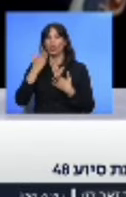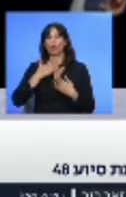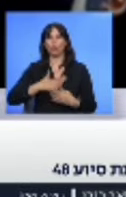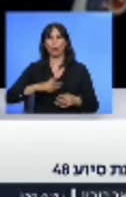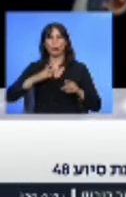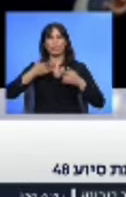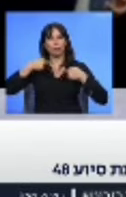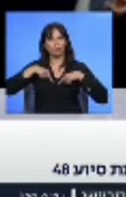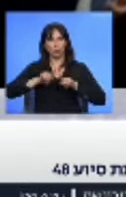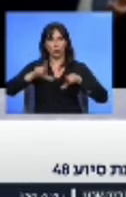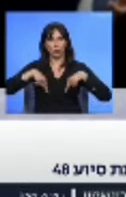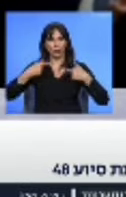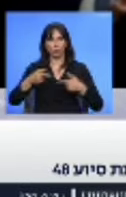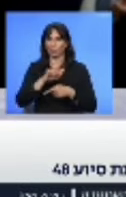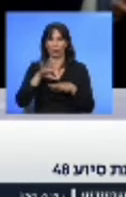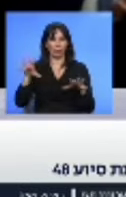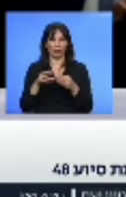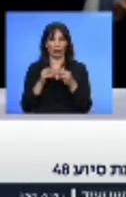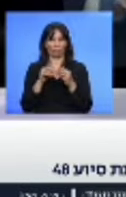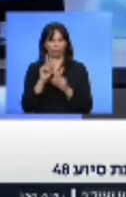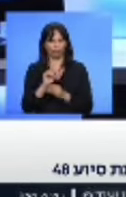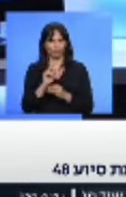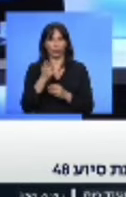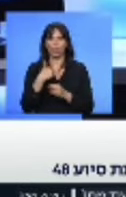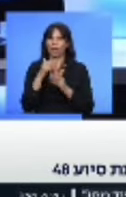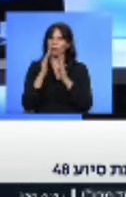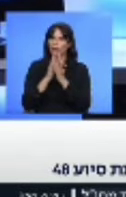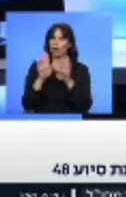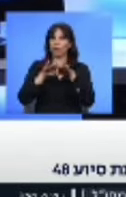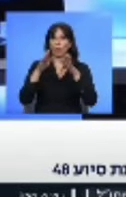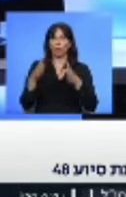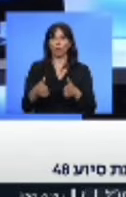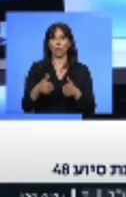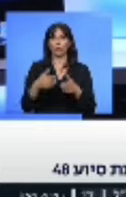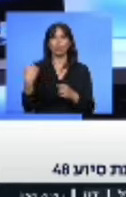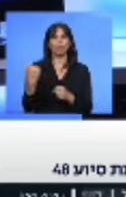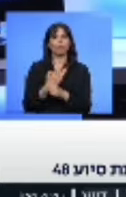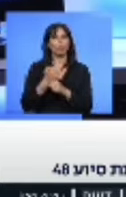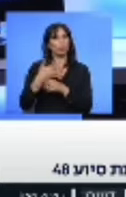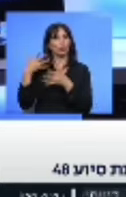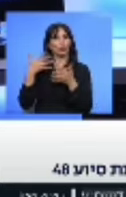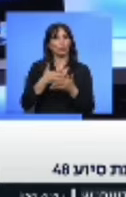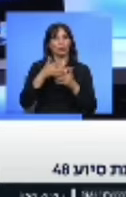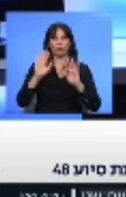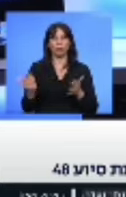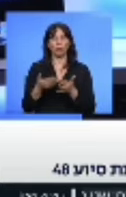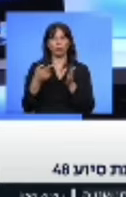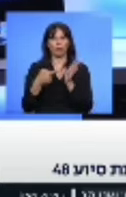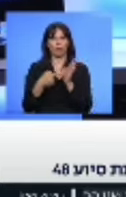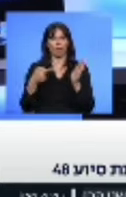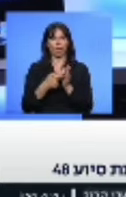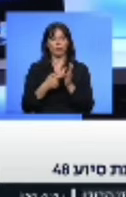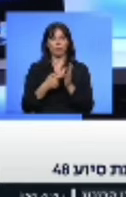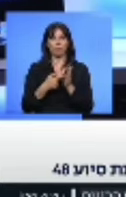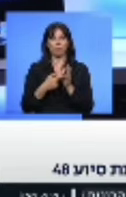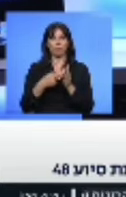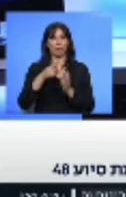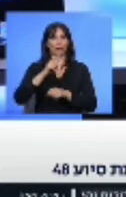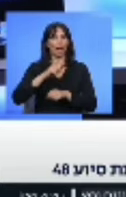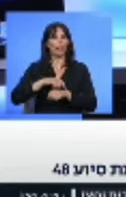האלה. וכדאי מאוד, אני קורא הרשויות האלה לפעול בתקיפות במהירות, כי הזמן עובר,